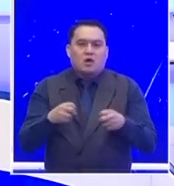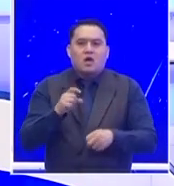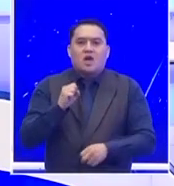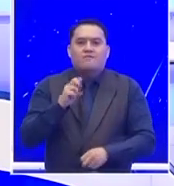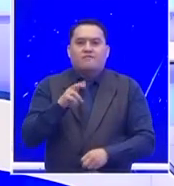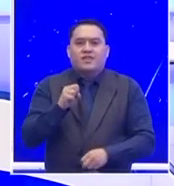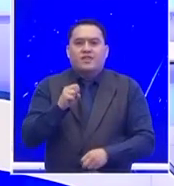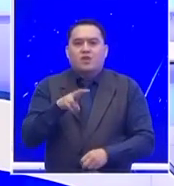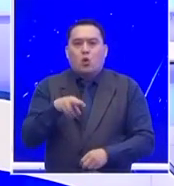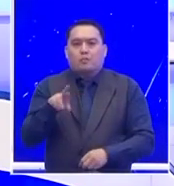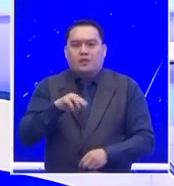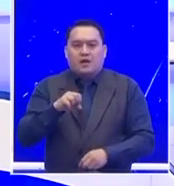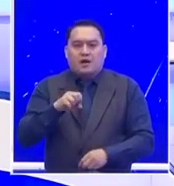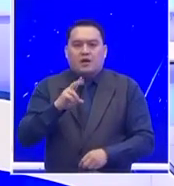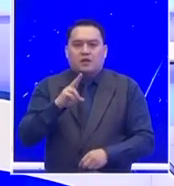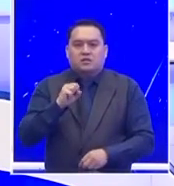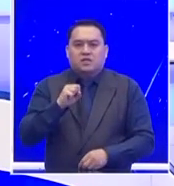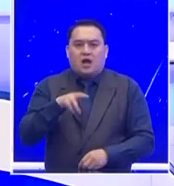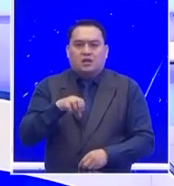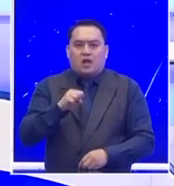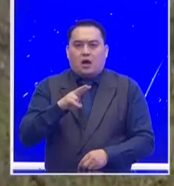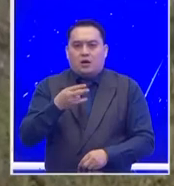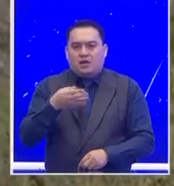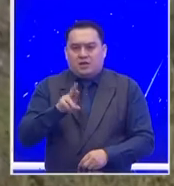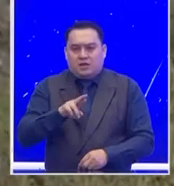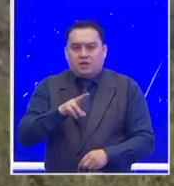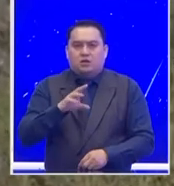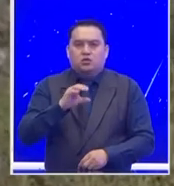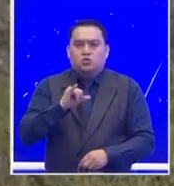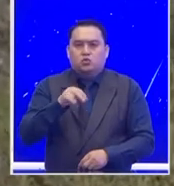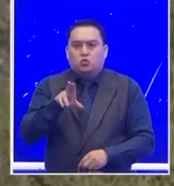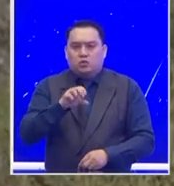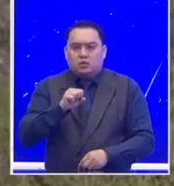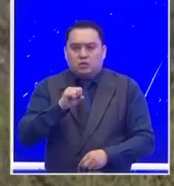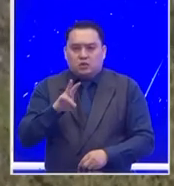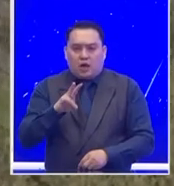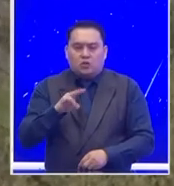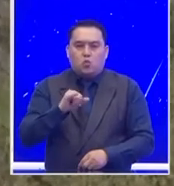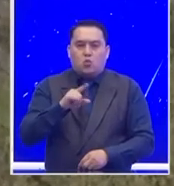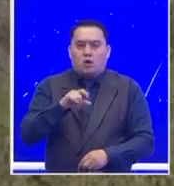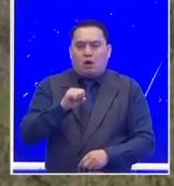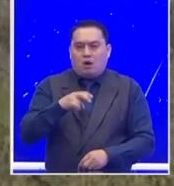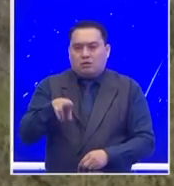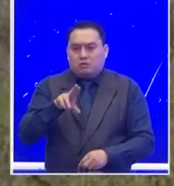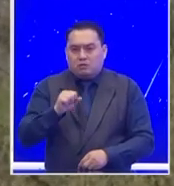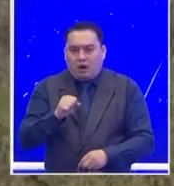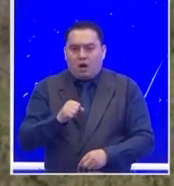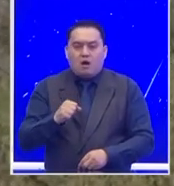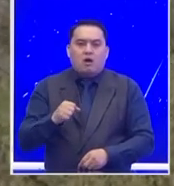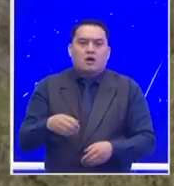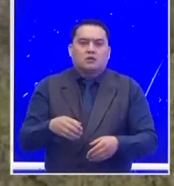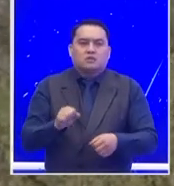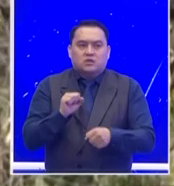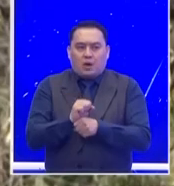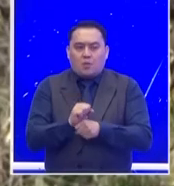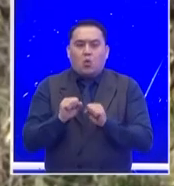столкнулись Эфиопия, Сомали, Кения, Танзания, Уганда и Судан. Эксперты утверждают, что без успешной кампании по